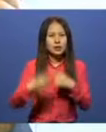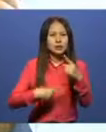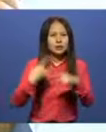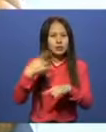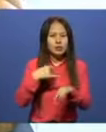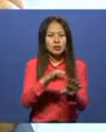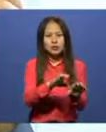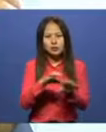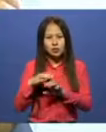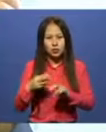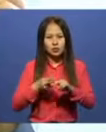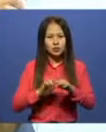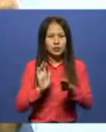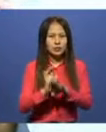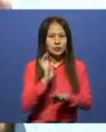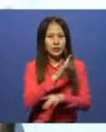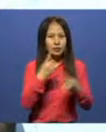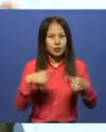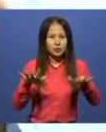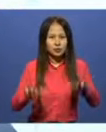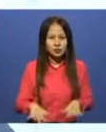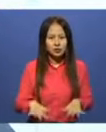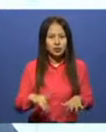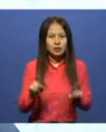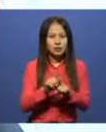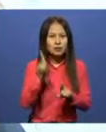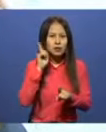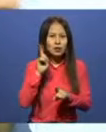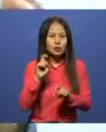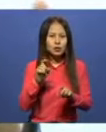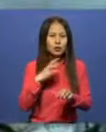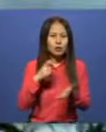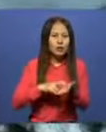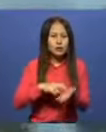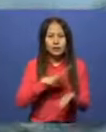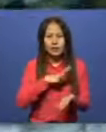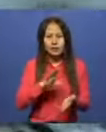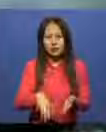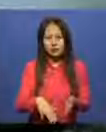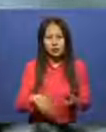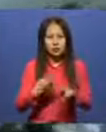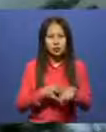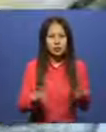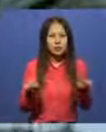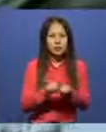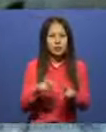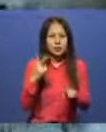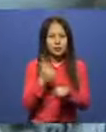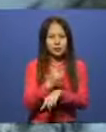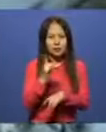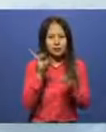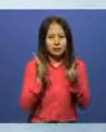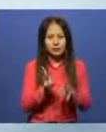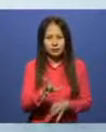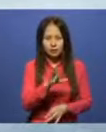танкіні сүйреп алып, бөлімшеге қарай тартамын. Жастықтың әсеріме өлімнен қорыққанымыз жоқ. Қайсар жігіт соғыста үш рет жараланған.